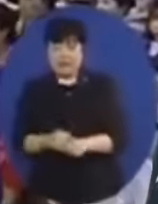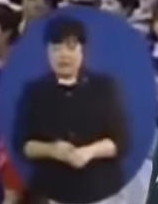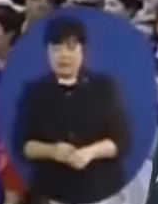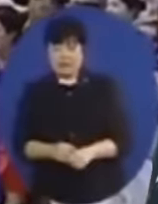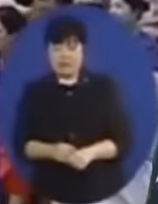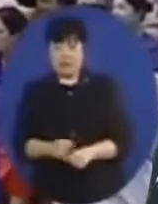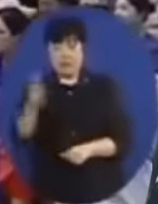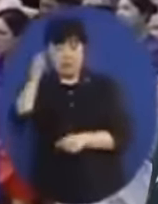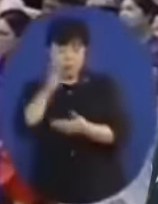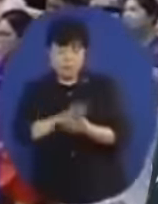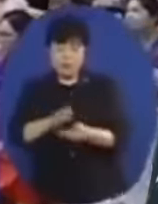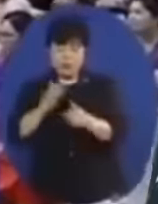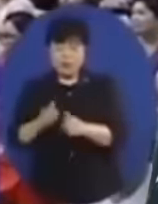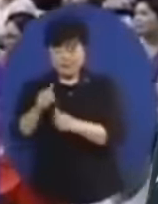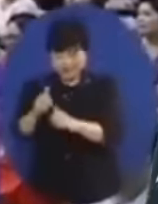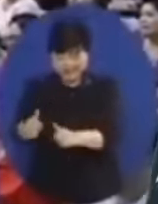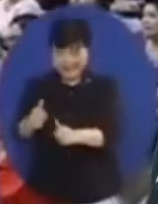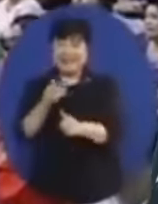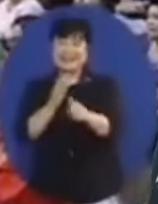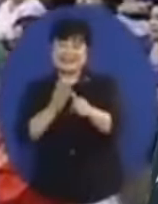화평을 구하며 그것을 따르라.